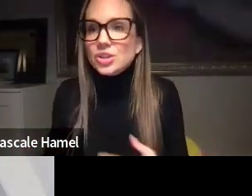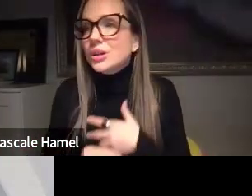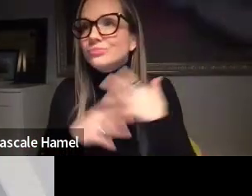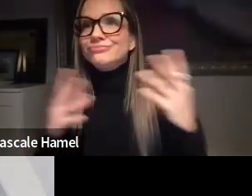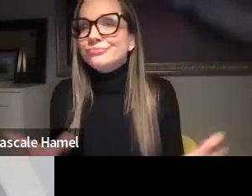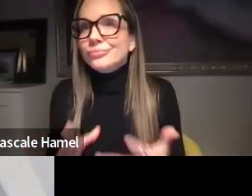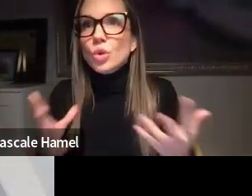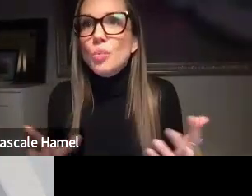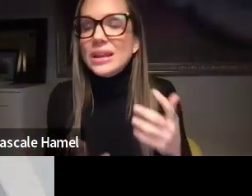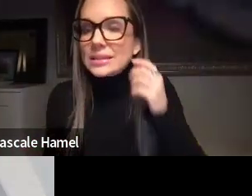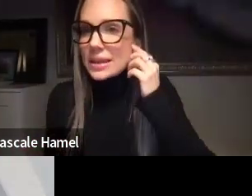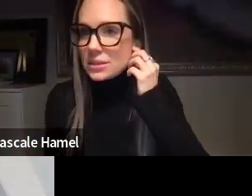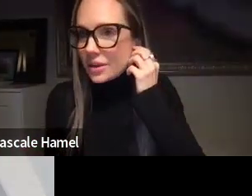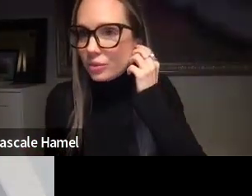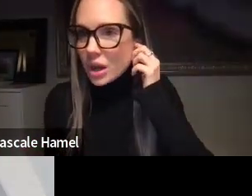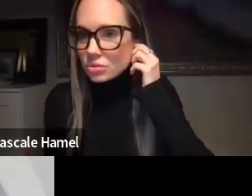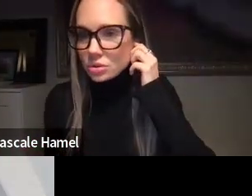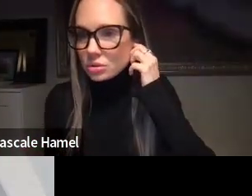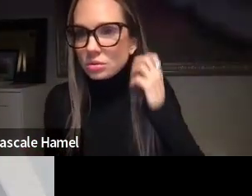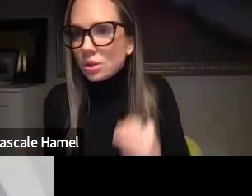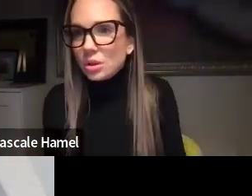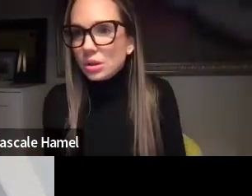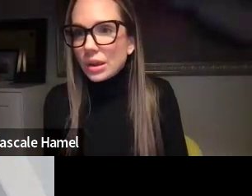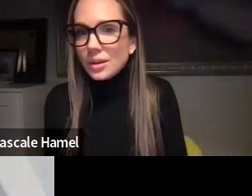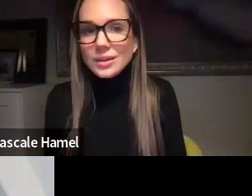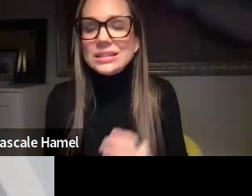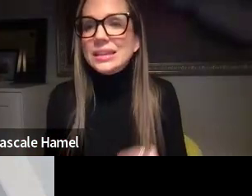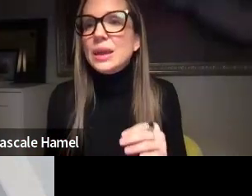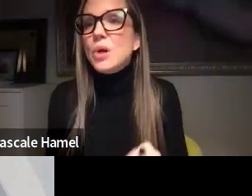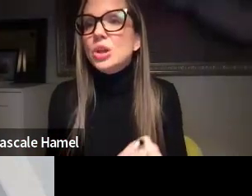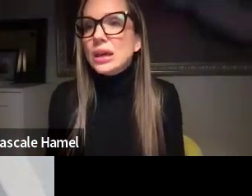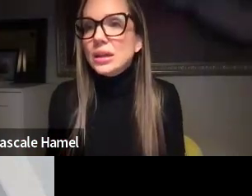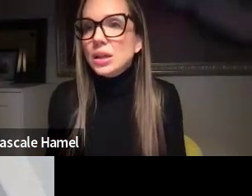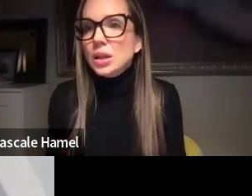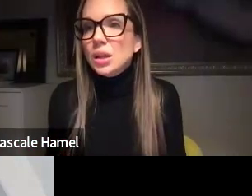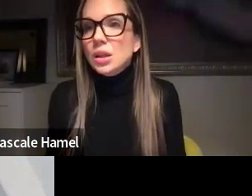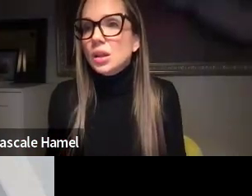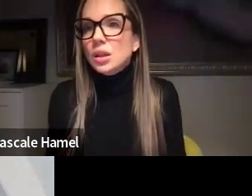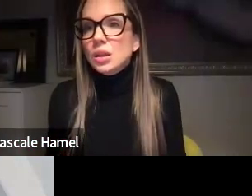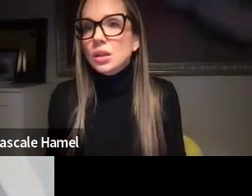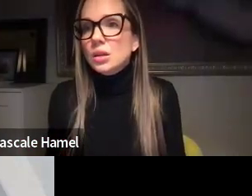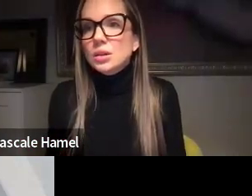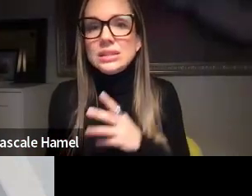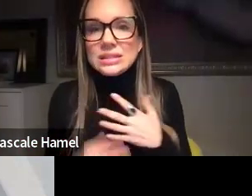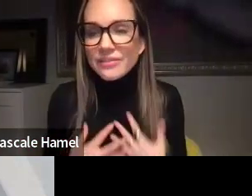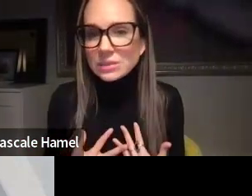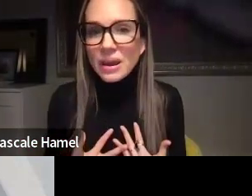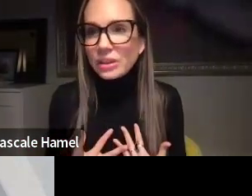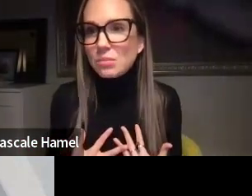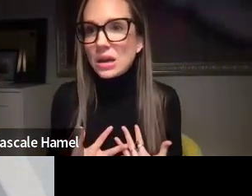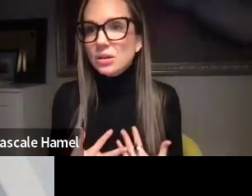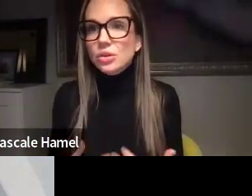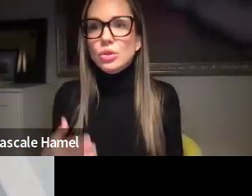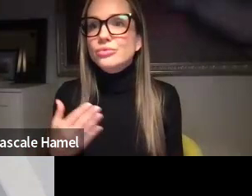un extra large? Coupez l'étiquette si ça vous dérange, là. OK? Ce qui est important, c'est que ça